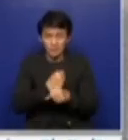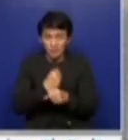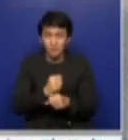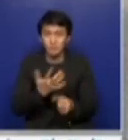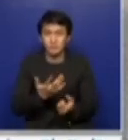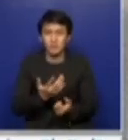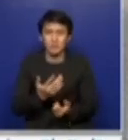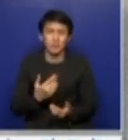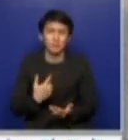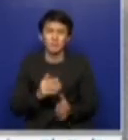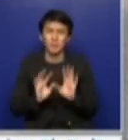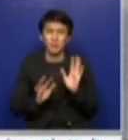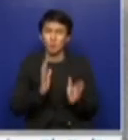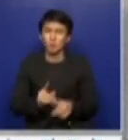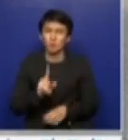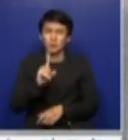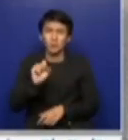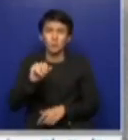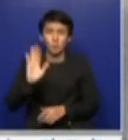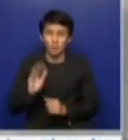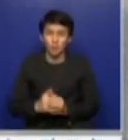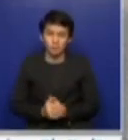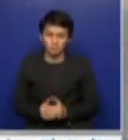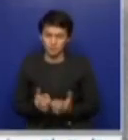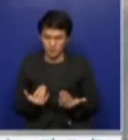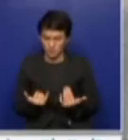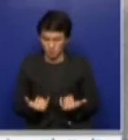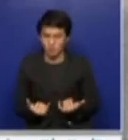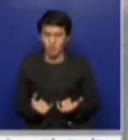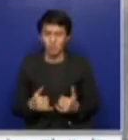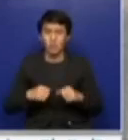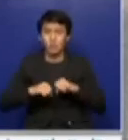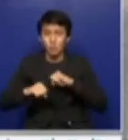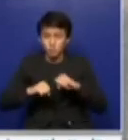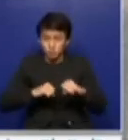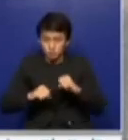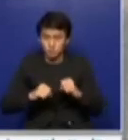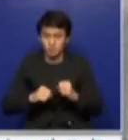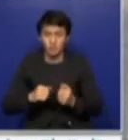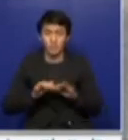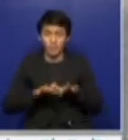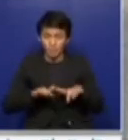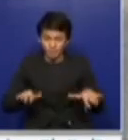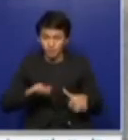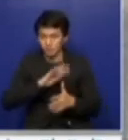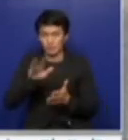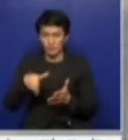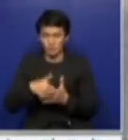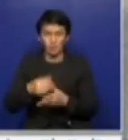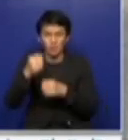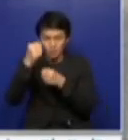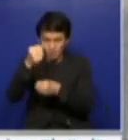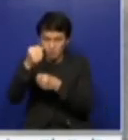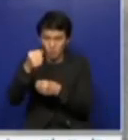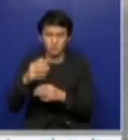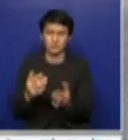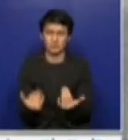กล่าวจึงมีผู้มาชุมนุมเรียกร้องให้พลเอกประยุทธ์ลาออก